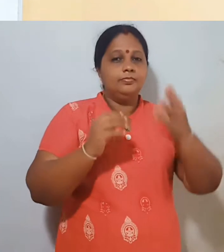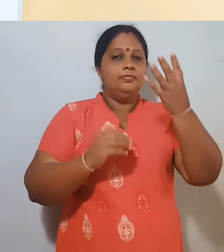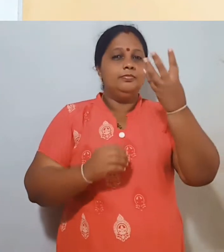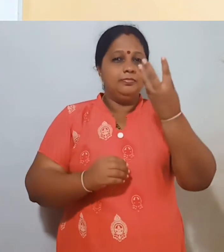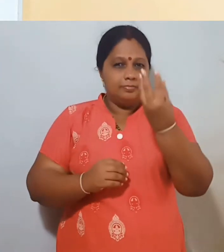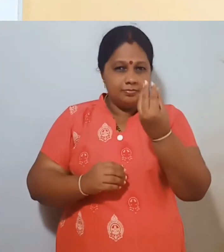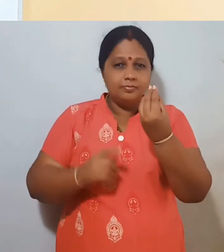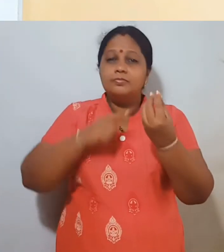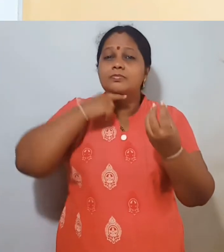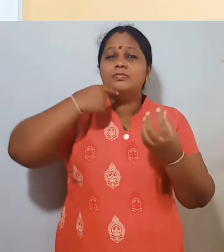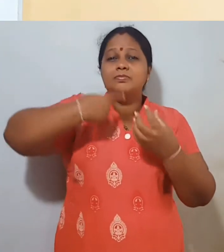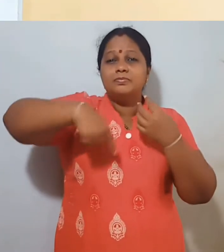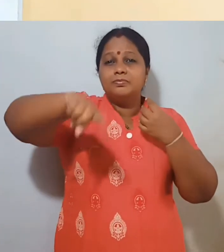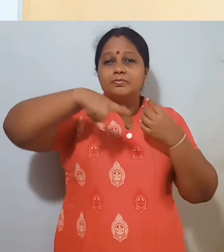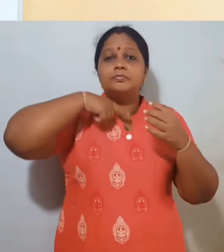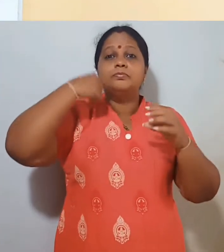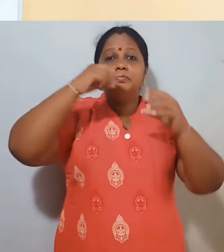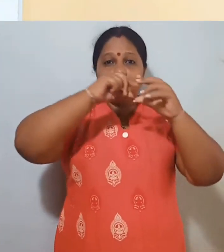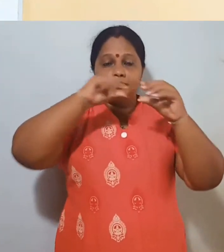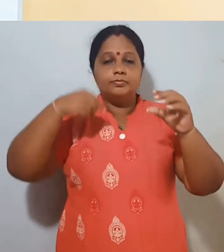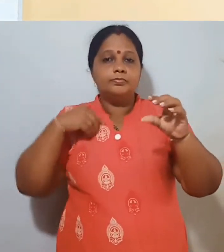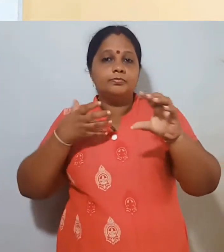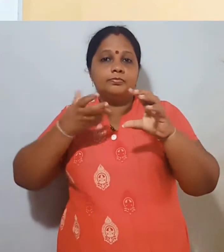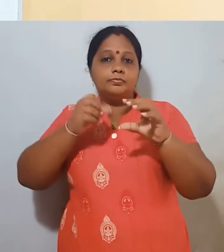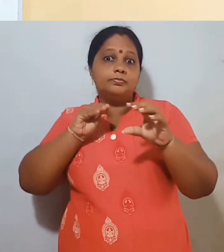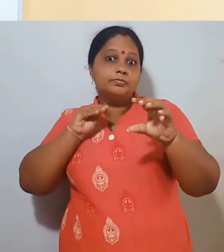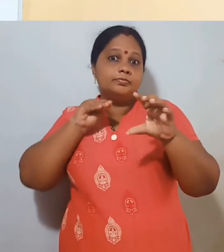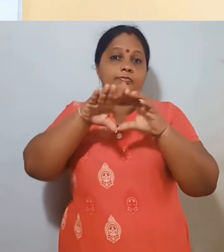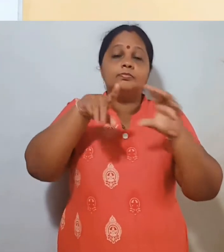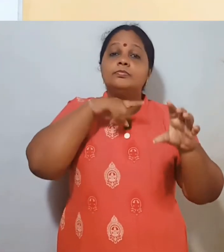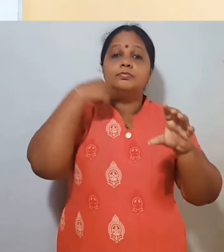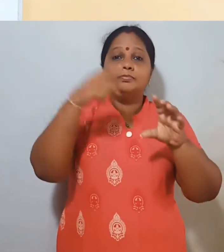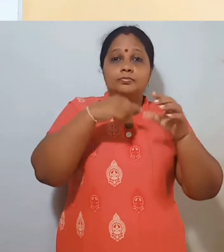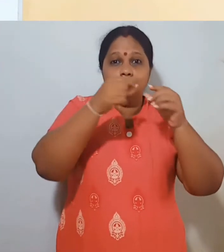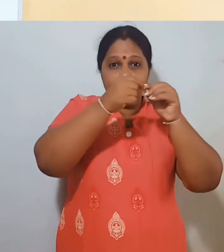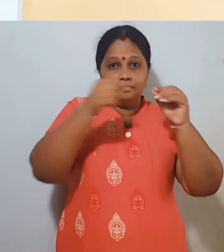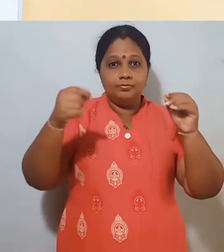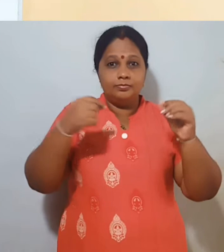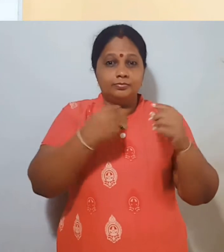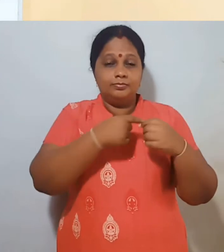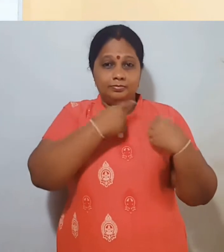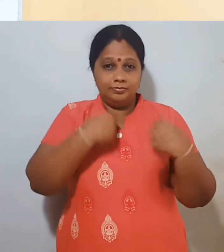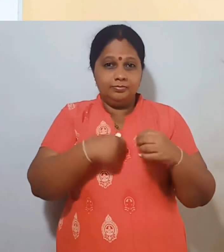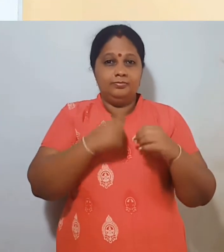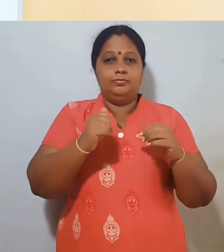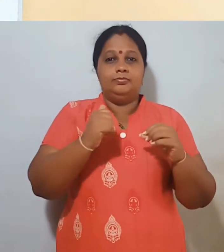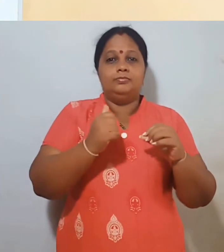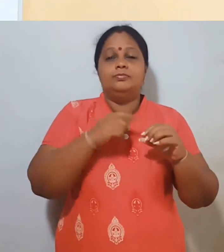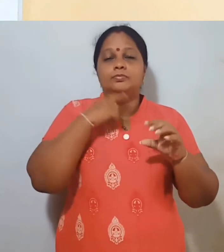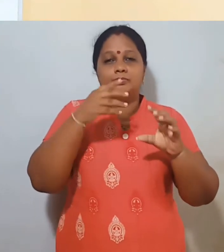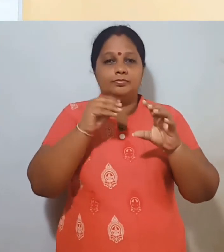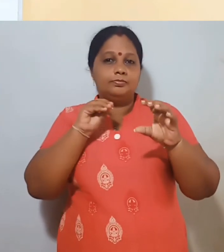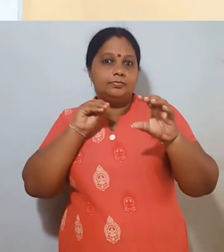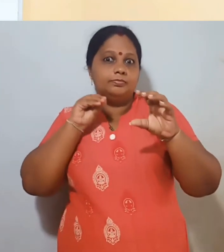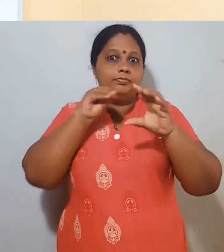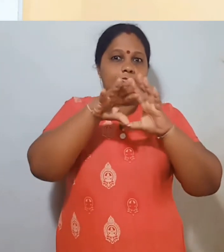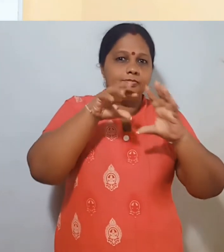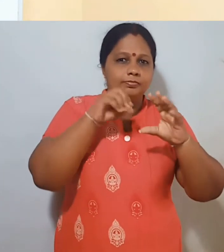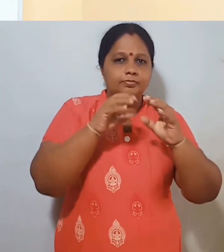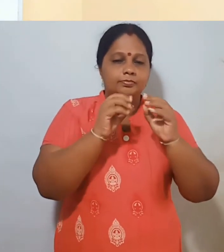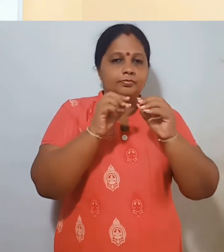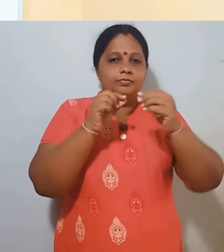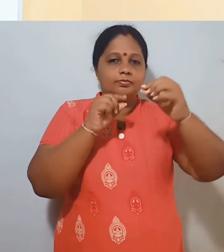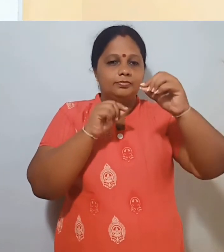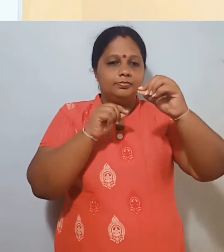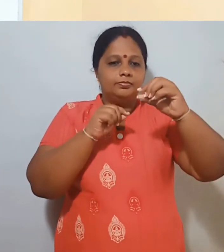ரத்தத்தை நம்முடைய ரத்த குழாய்க்குள்ள பம்ப் பண்ணும். ரத்த குழாய்க்குள்ள இதயம் ரத்தத்தை பம்ப் பண்ணக்குள்ள ரத்த குழாய் கொஞ்சம் விரிஞ்சு